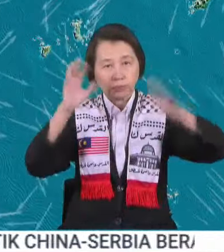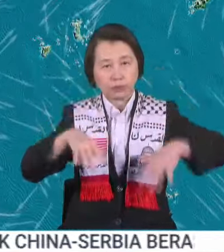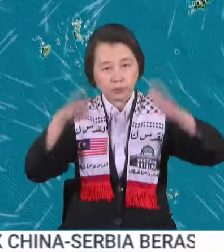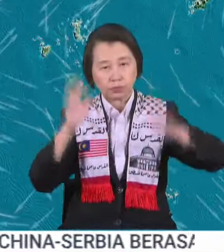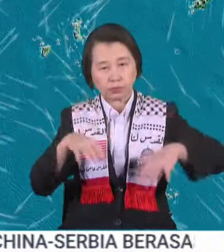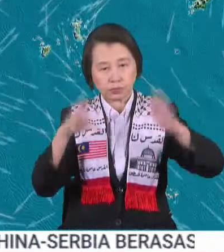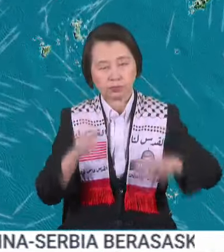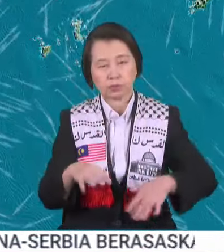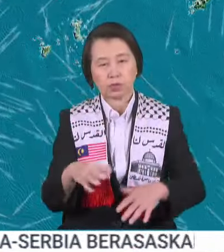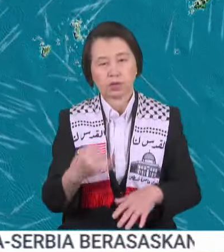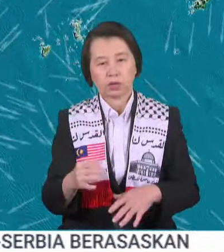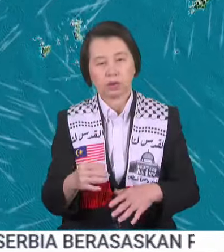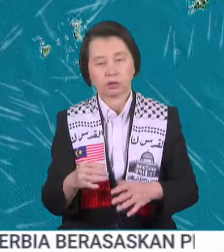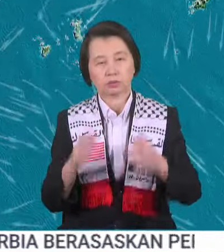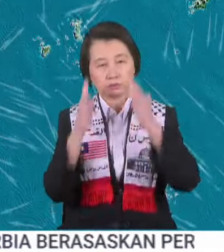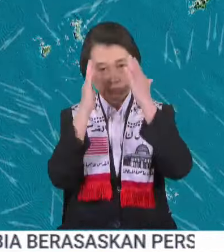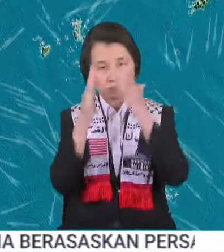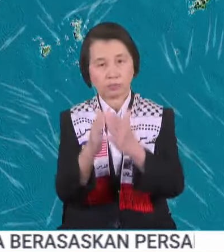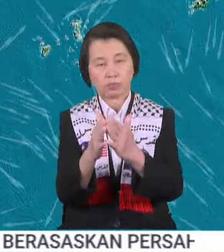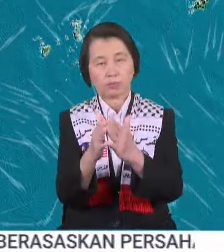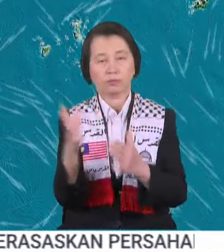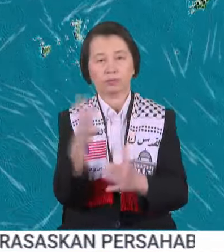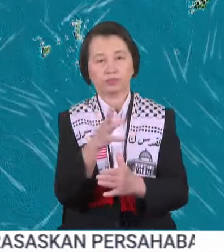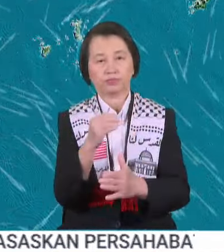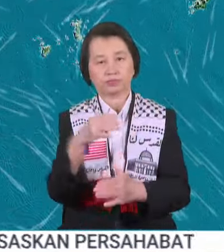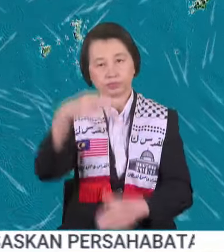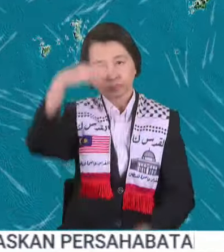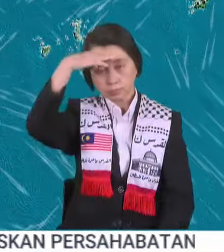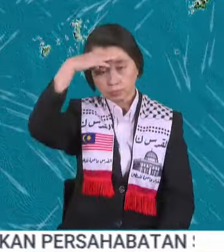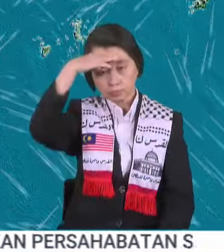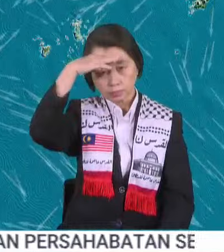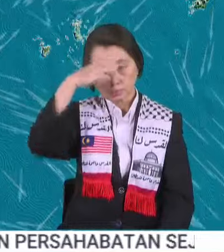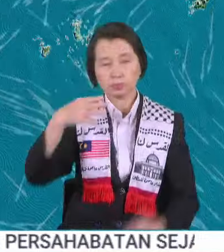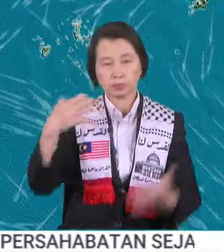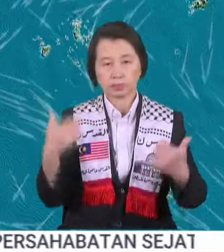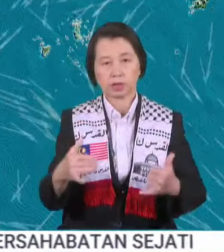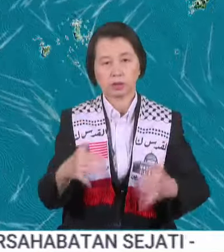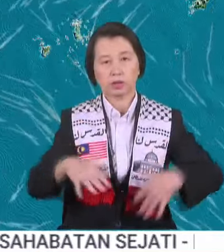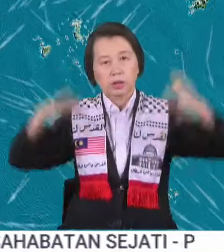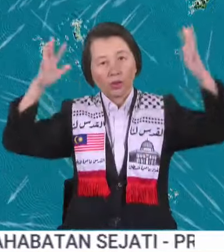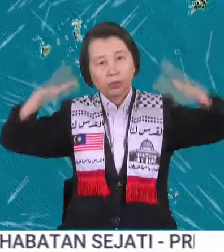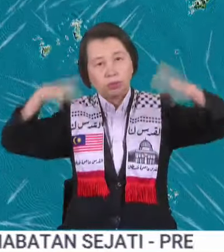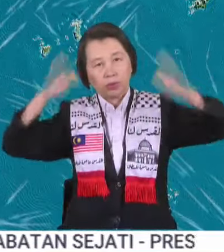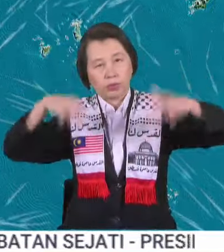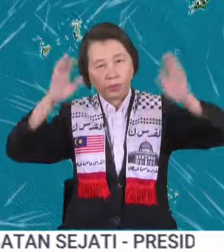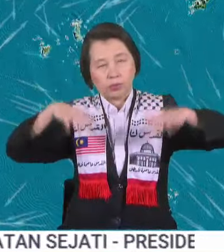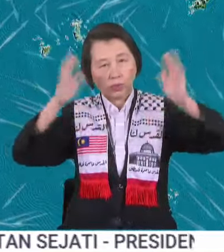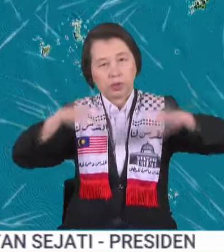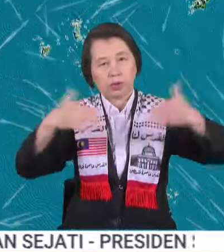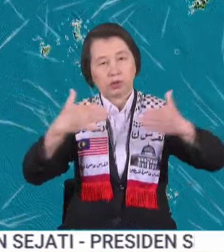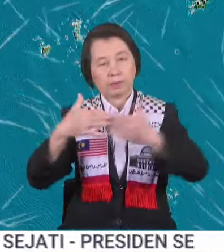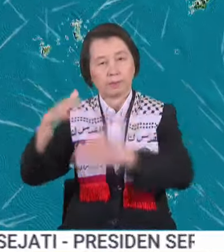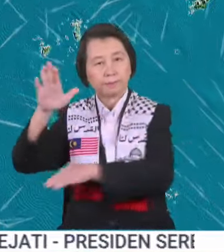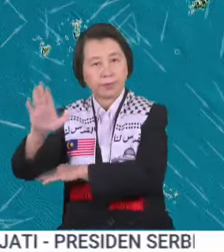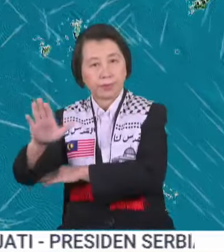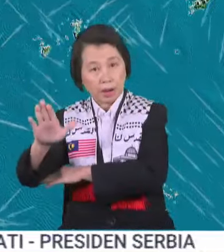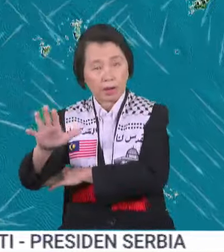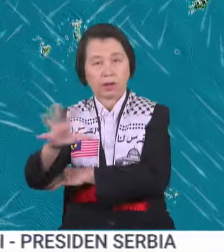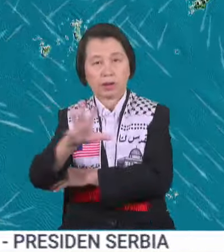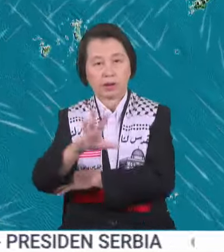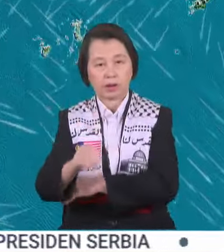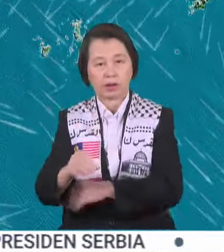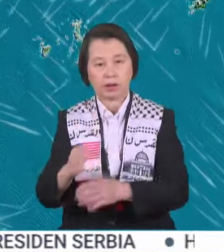tinggi melibatkan kawasan di sekitar negeri Pahang dan juga di negeri Johor. Keadaan hujan ini kita jangkakan boleh berlarutan sehingga ke lewat petang nanti